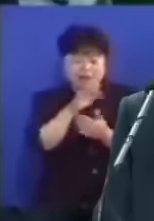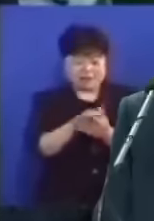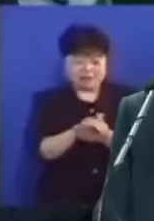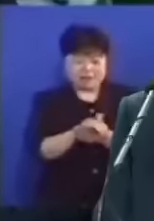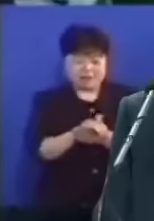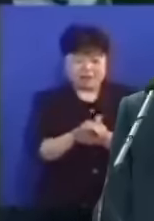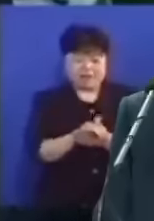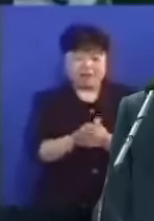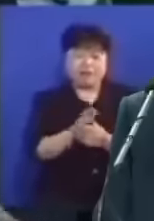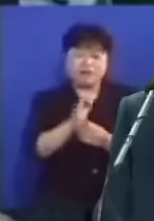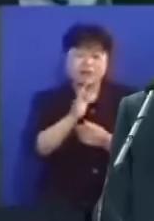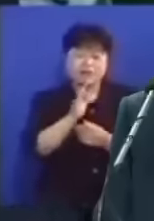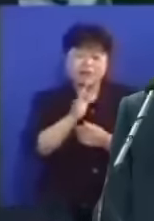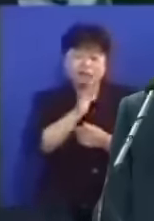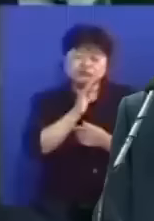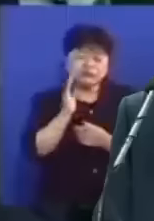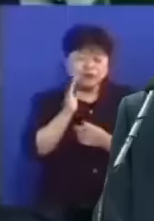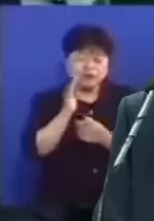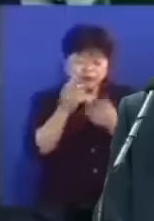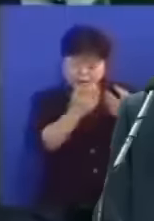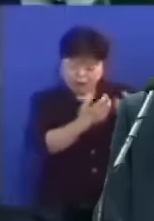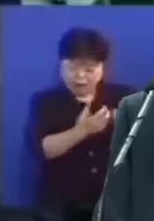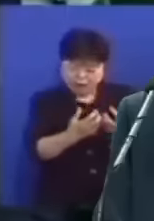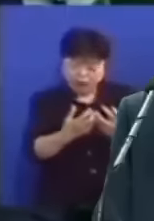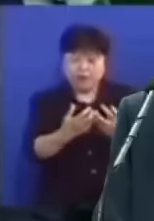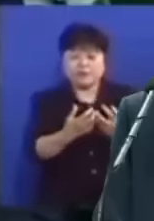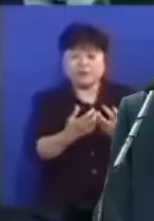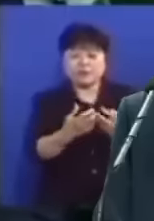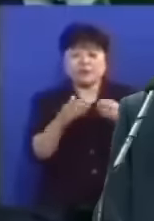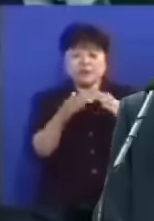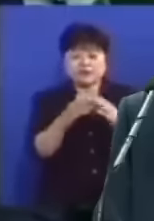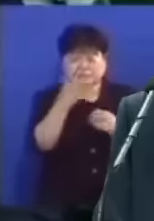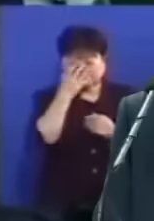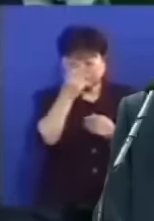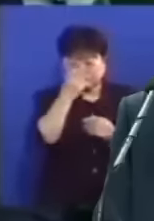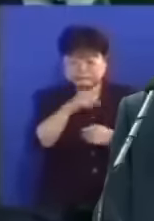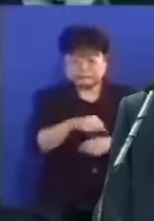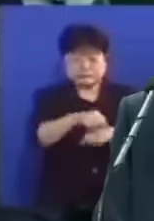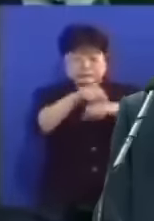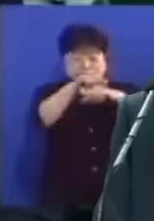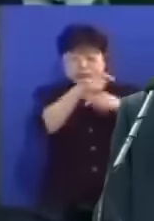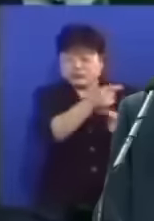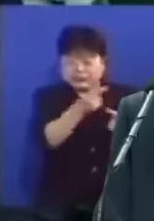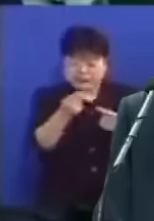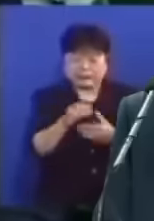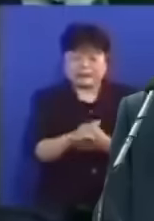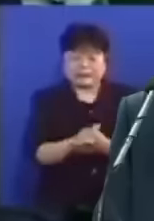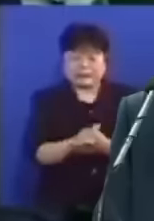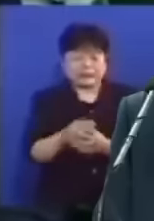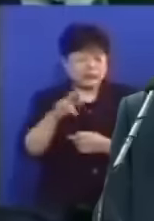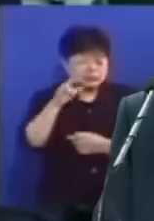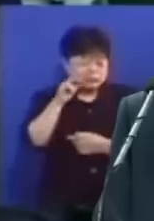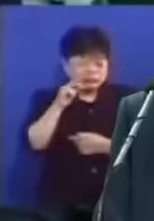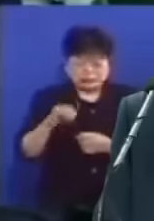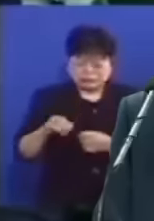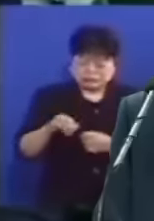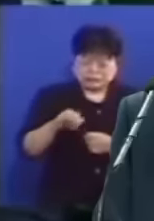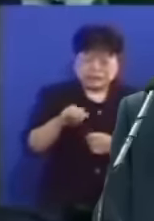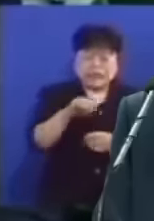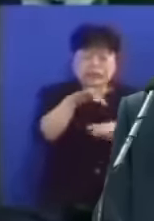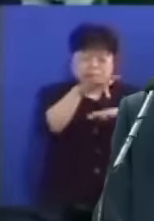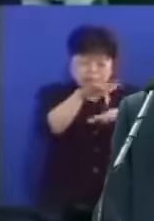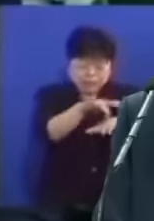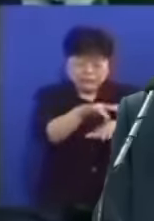불평하고 부정적인 분위기가 꽉 들어차면은 집에 쓰레기통 갖다 놓은 것처럼 쥐새끼 벌레 같은